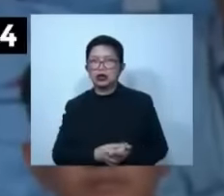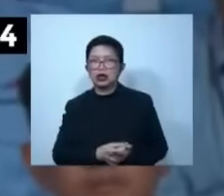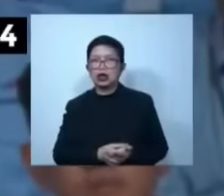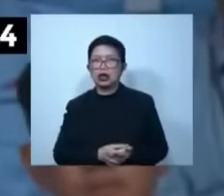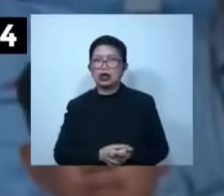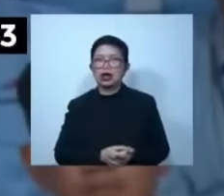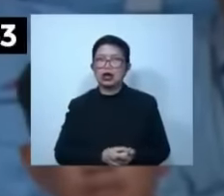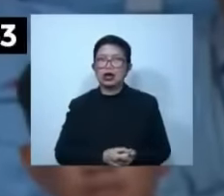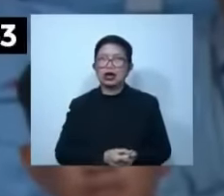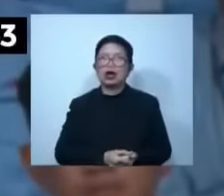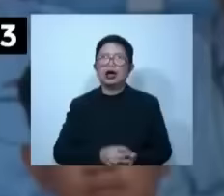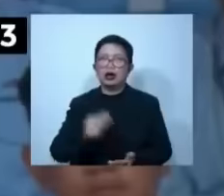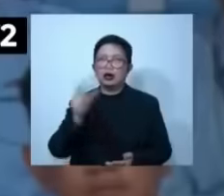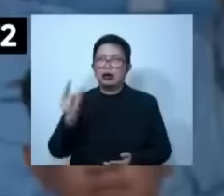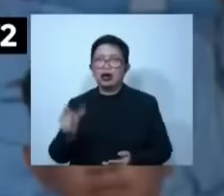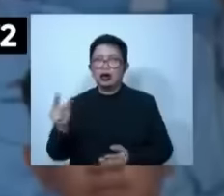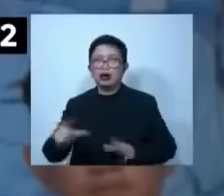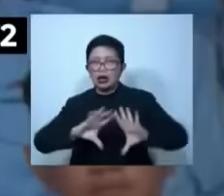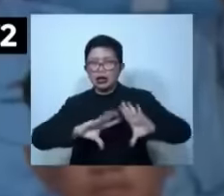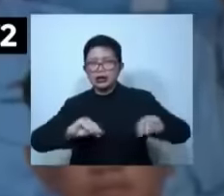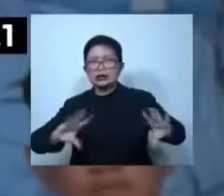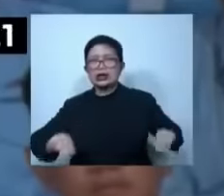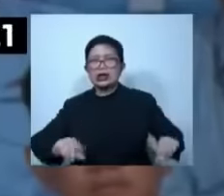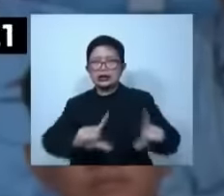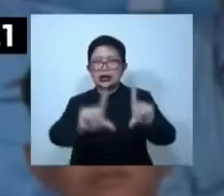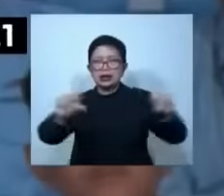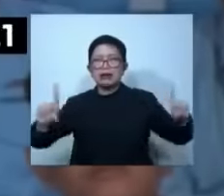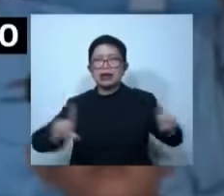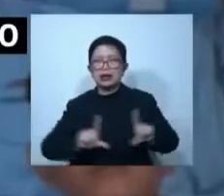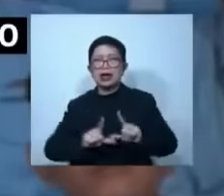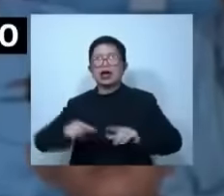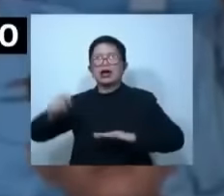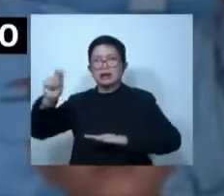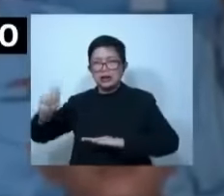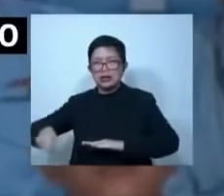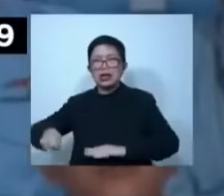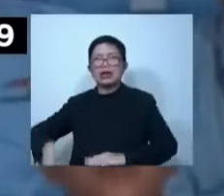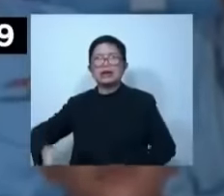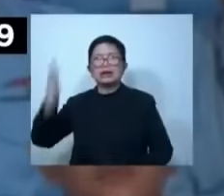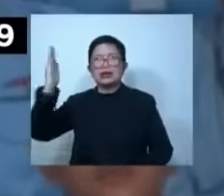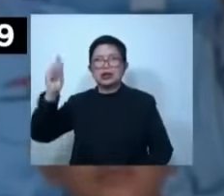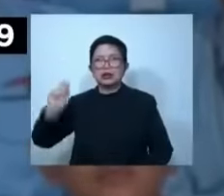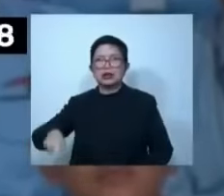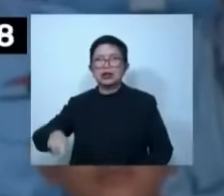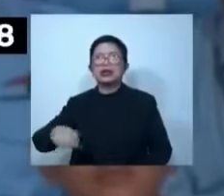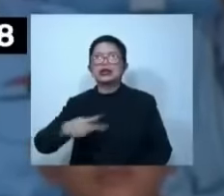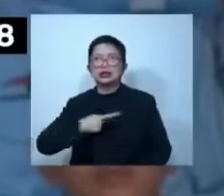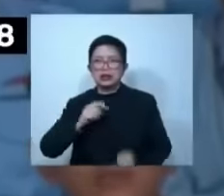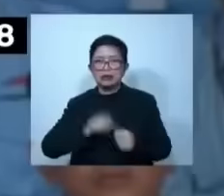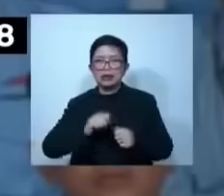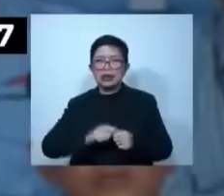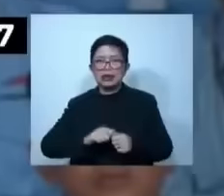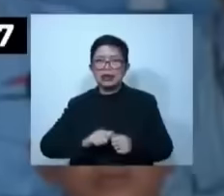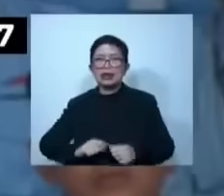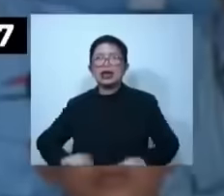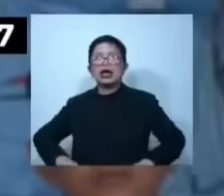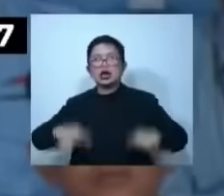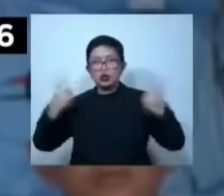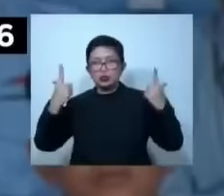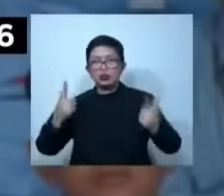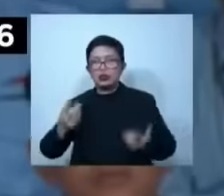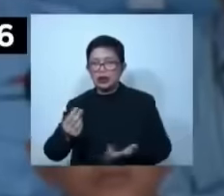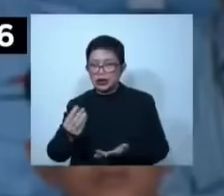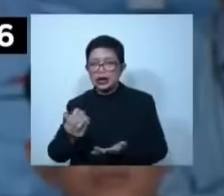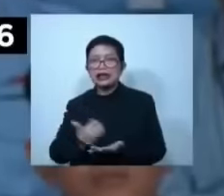pekerja di sekitar pengadilan, dan semua penegak hukum akan saya perbaiki kualitas hidupnya,